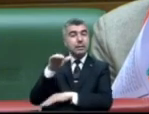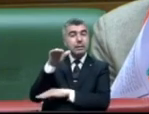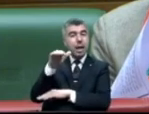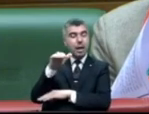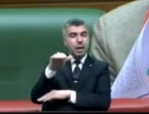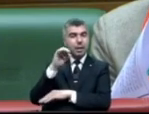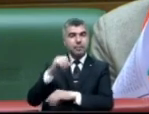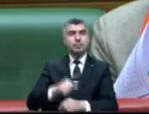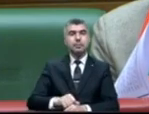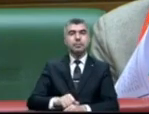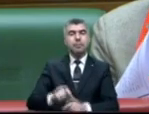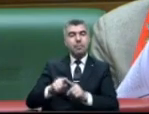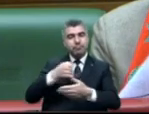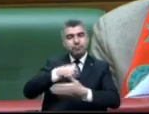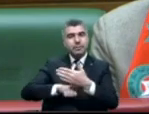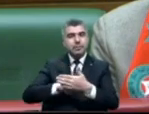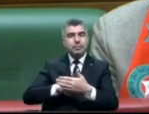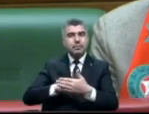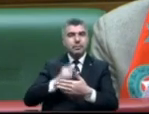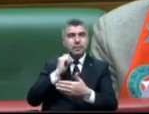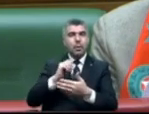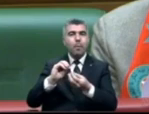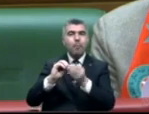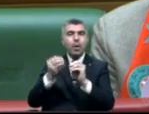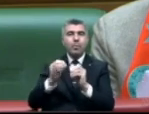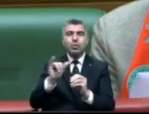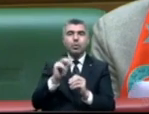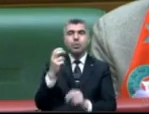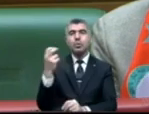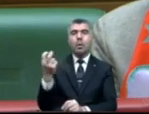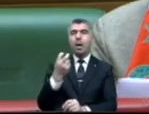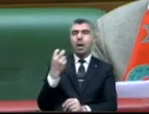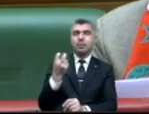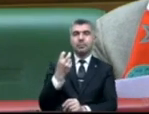كنعتز أنني منها، هو أنه المشكل دابا حاليا عندنا ديال السياحة،